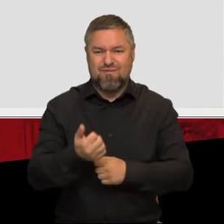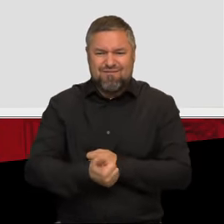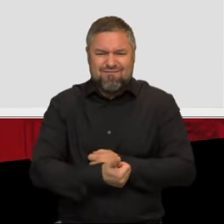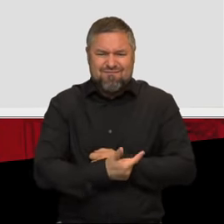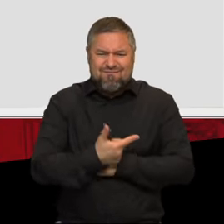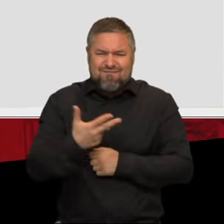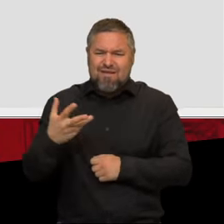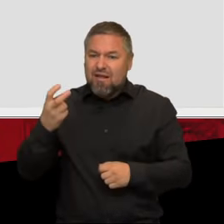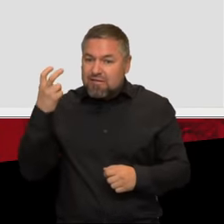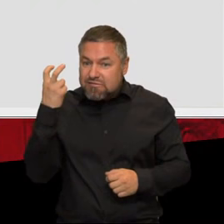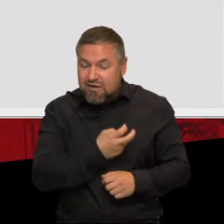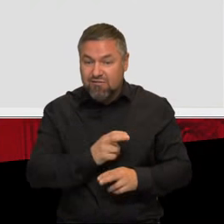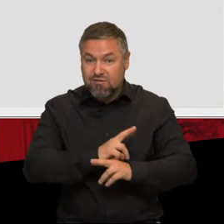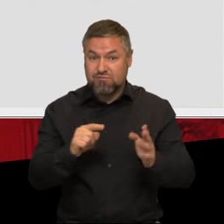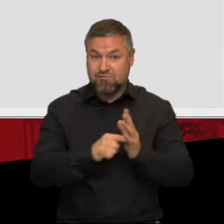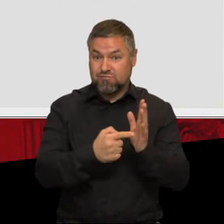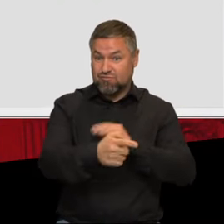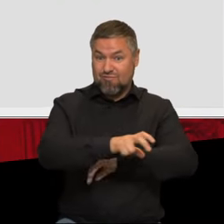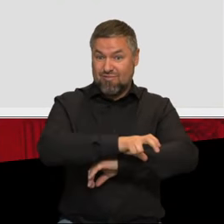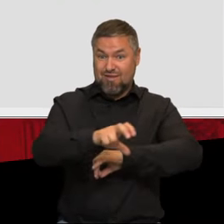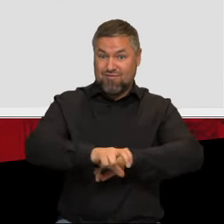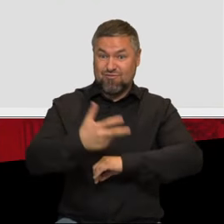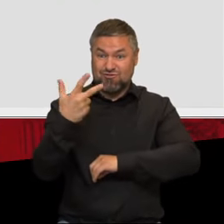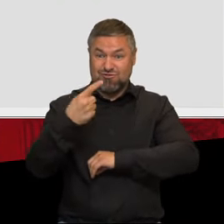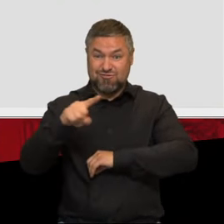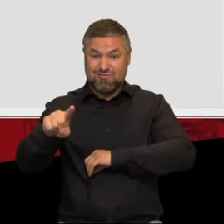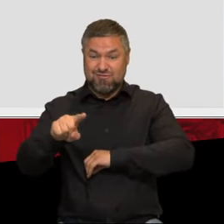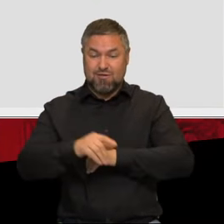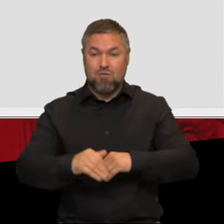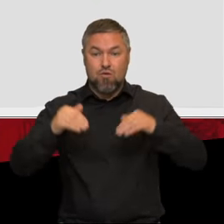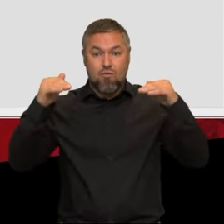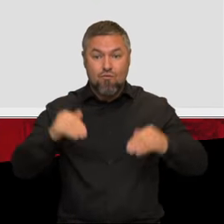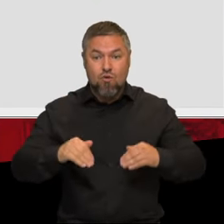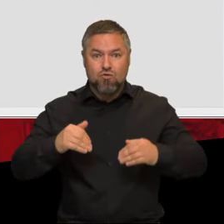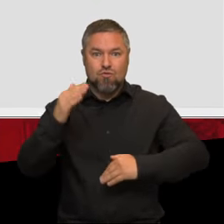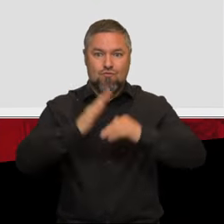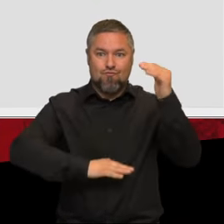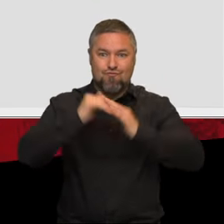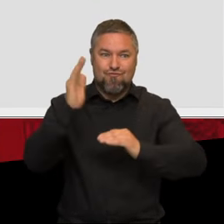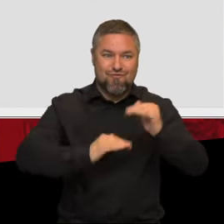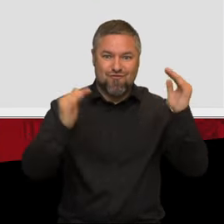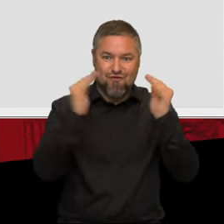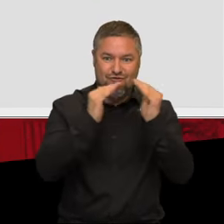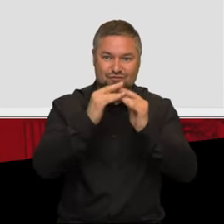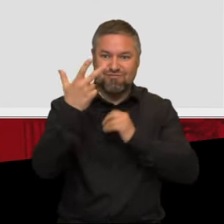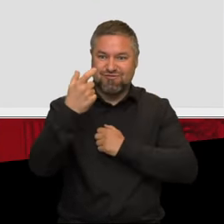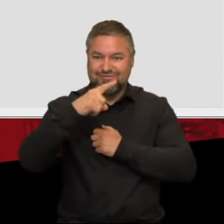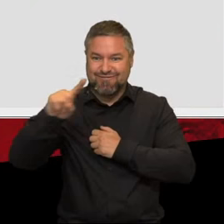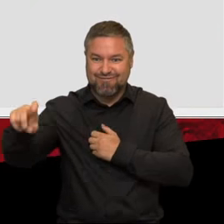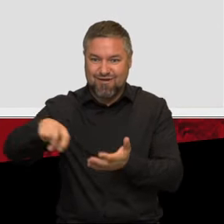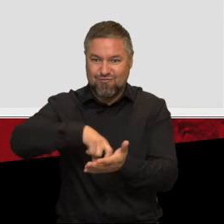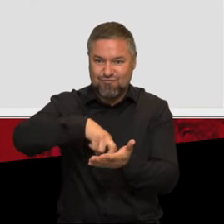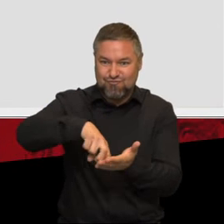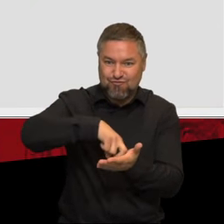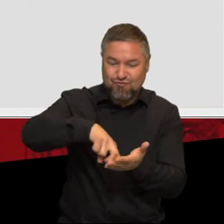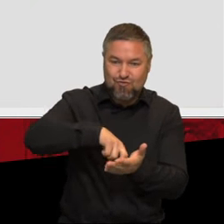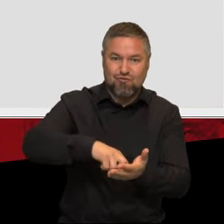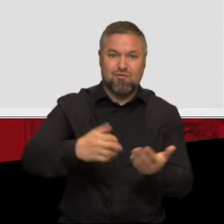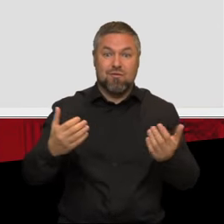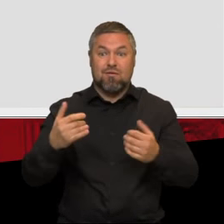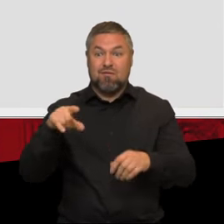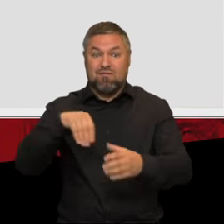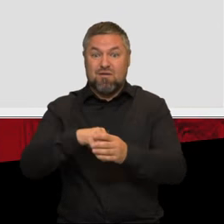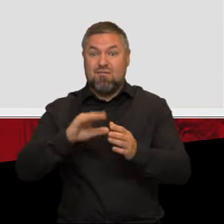wiele ciekawych rzeczy za pomocą tej technologii. Możemy już budować domy za pomocą druku 3D z betonu,